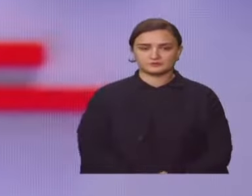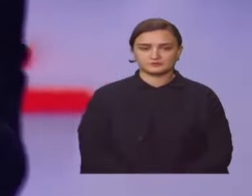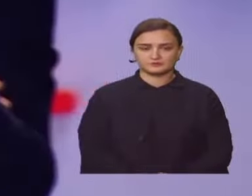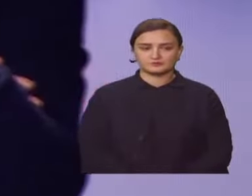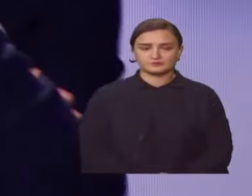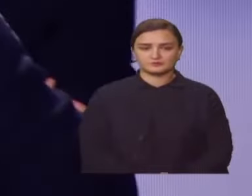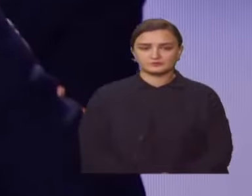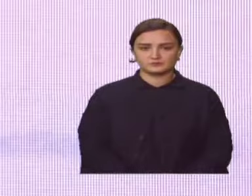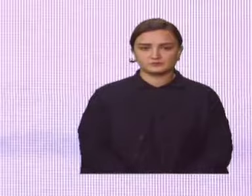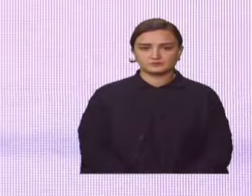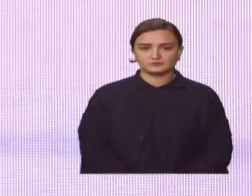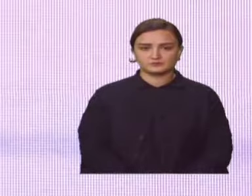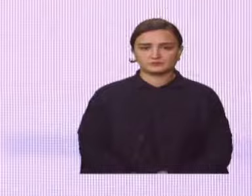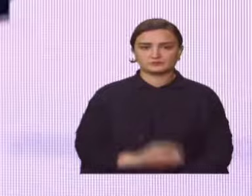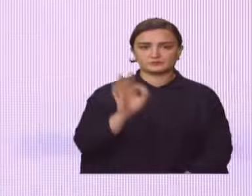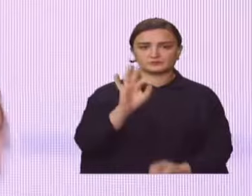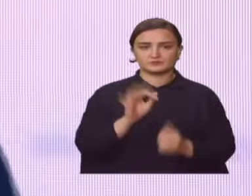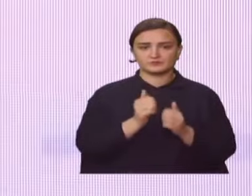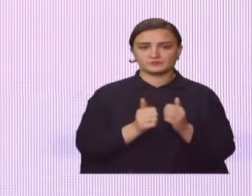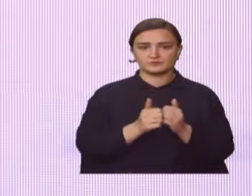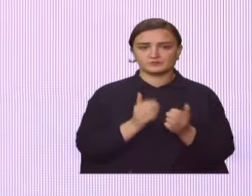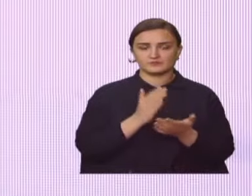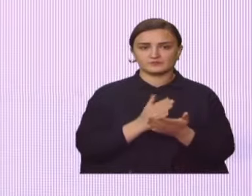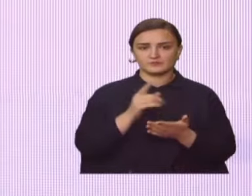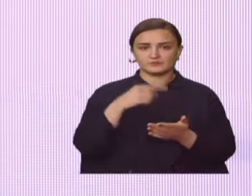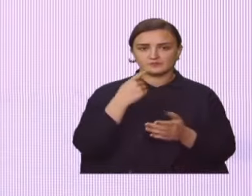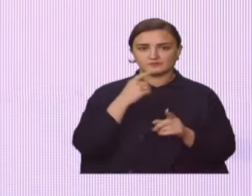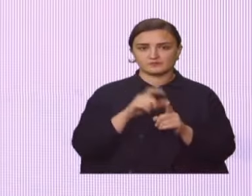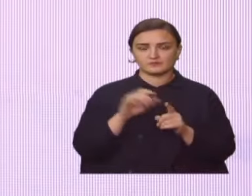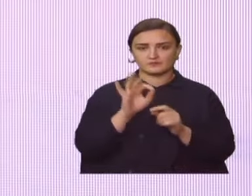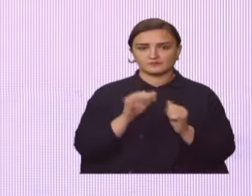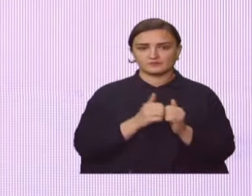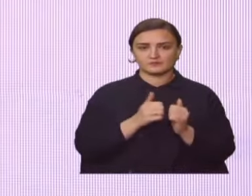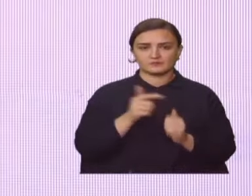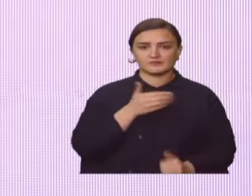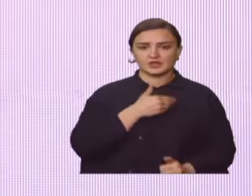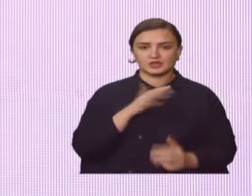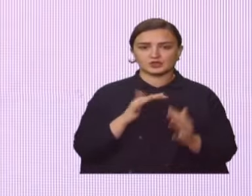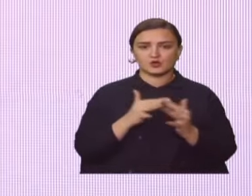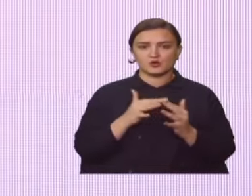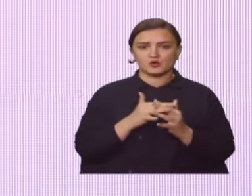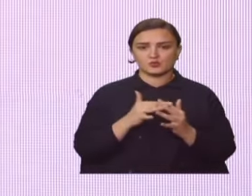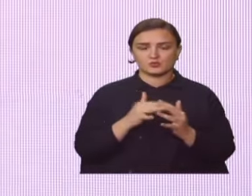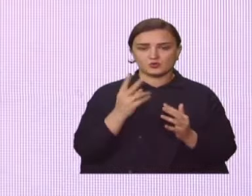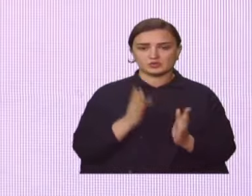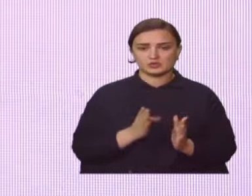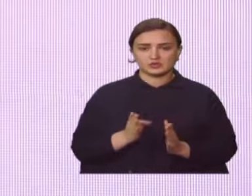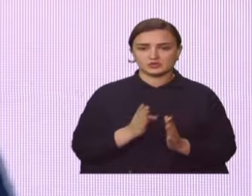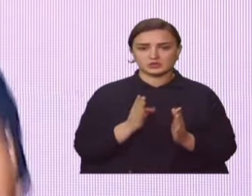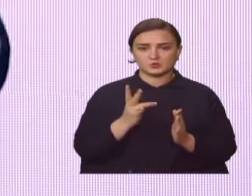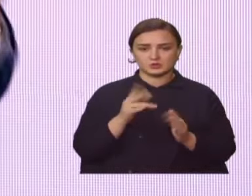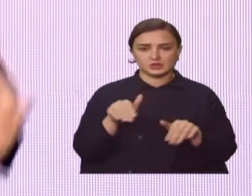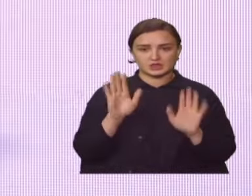გივის. ხერხშირად ამბობთ, რომ მნიშვნელოვანი გზანელი არის, რომ არ გინდა თომი. ომის არიდება ორი გზით შეიძლება.